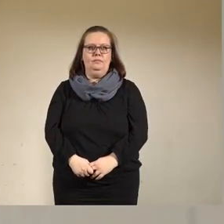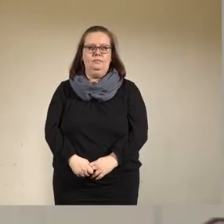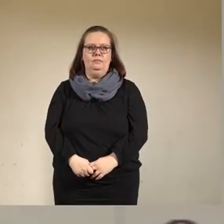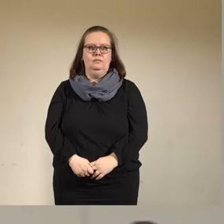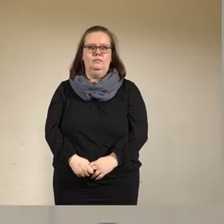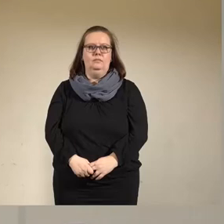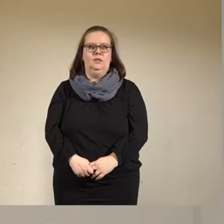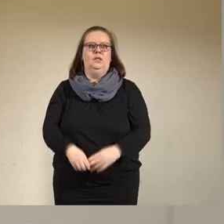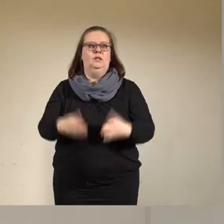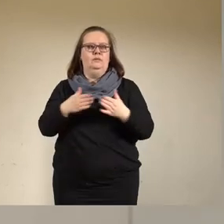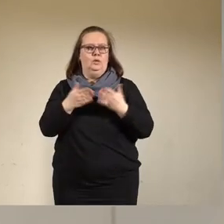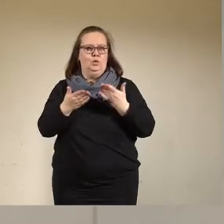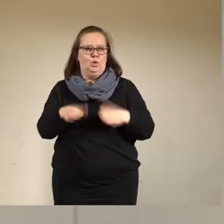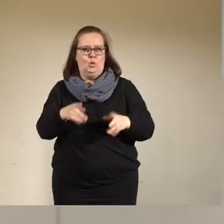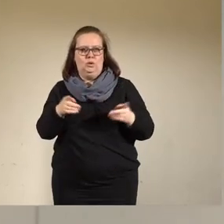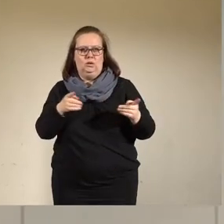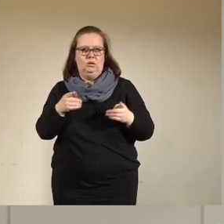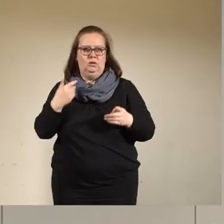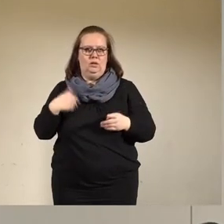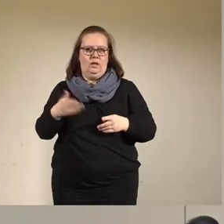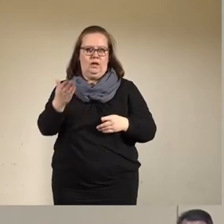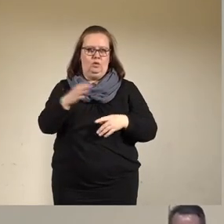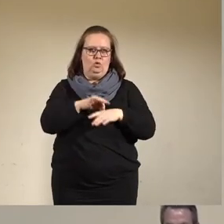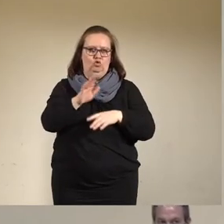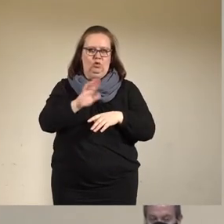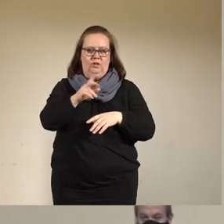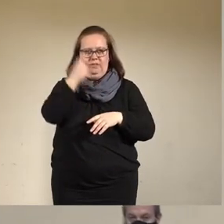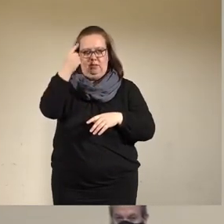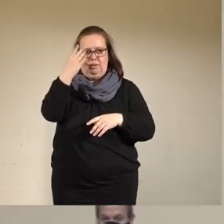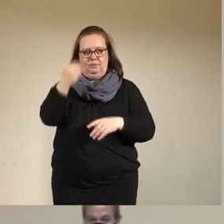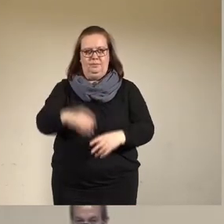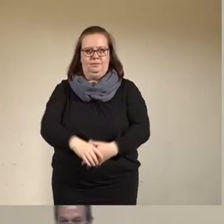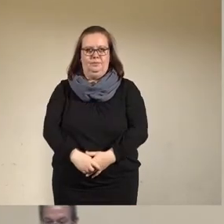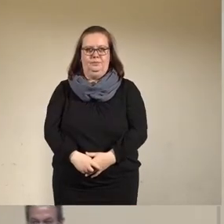Jetzt für die Fraktionslosen, Herr Dr. Schulte-Wissermann.